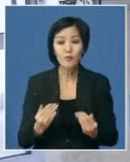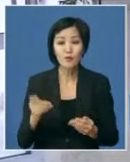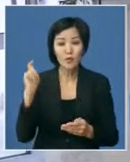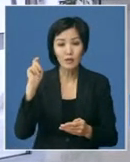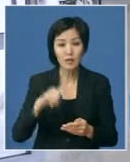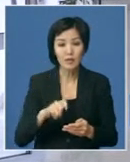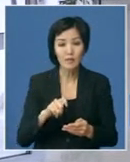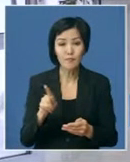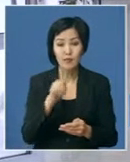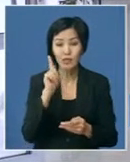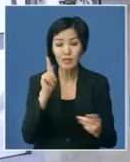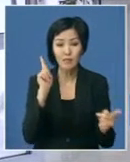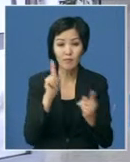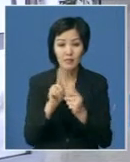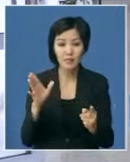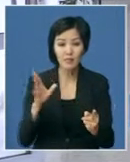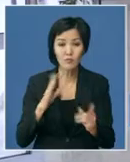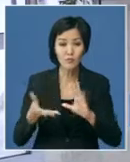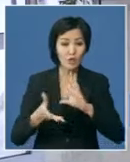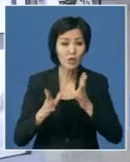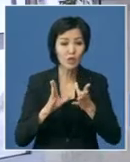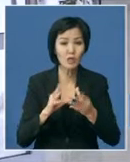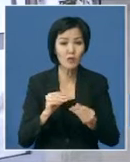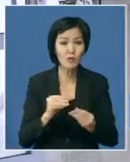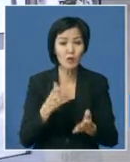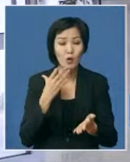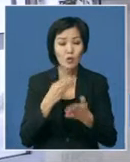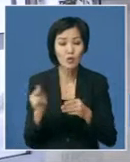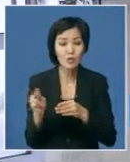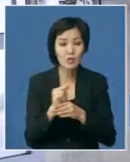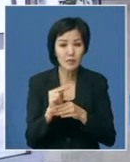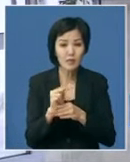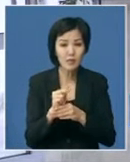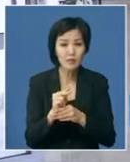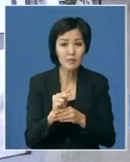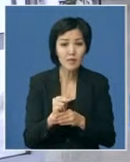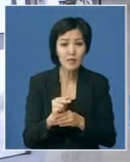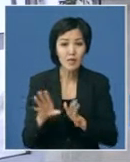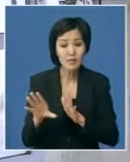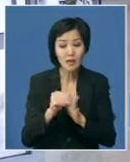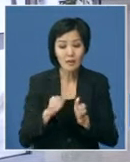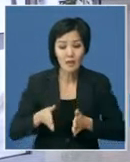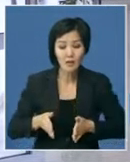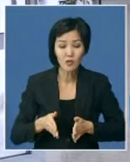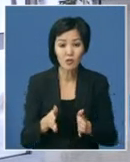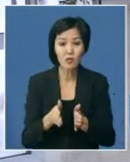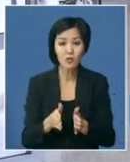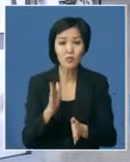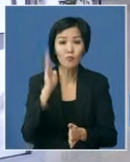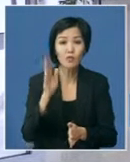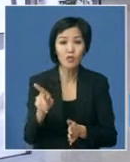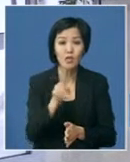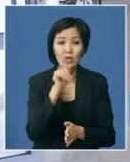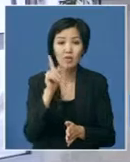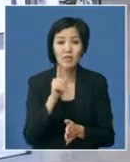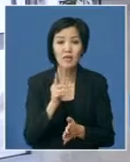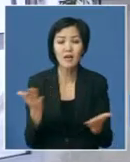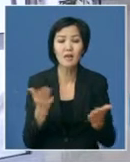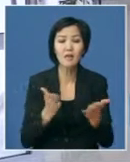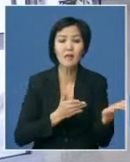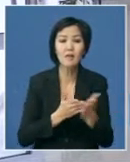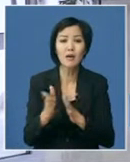кездесуге жалпы өздерінің ұстанған тәрбиесін, ұстанған жолын, міне болашаққа жастарға қалай бағыт алу